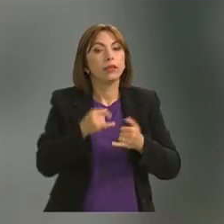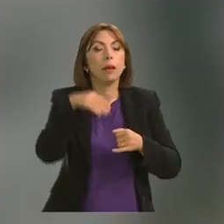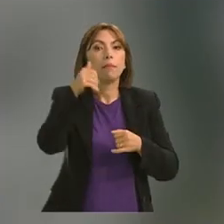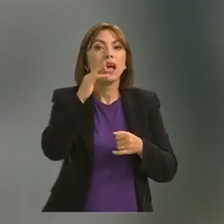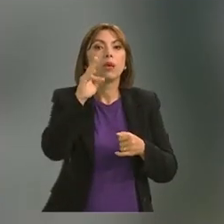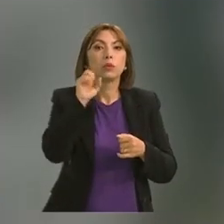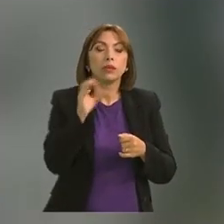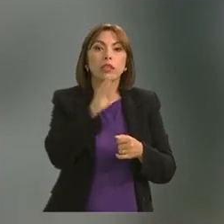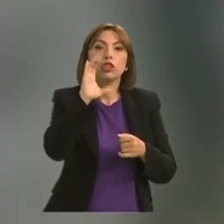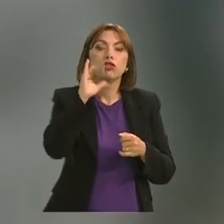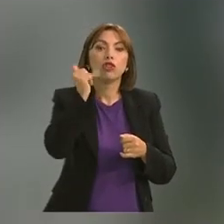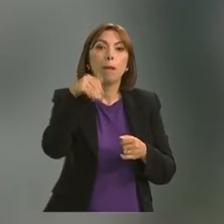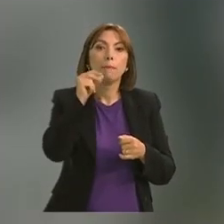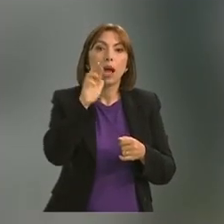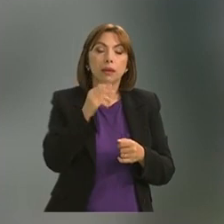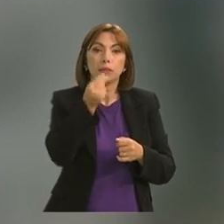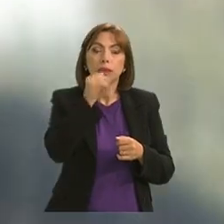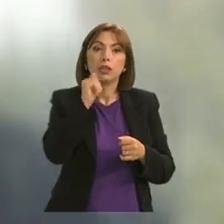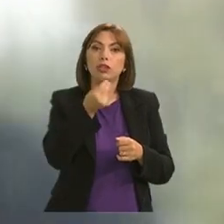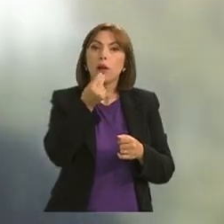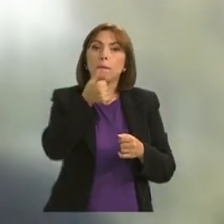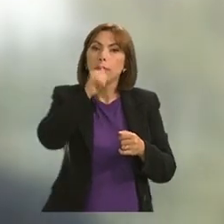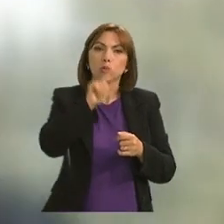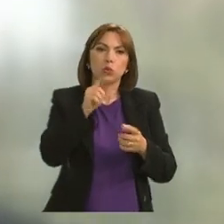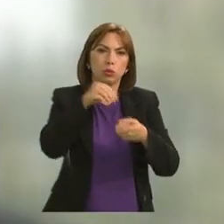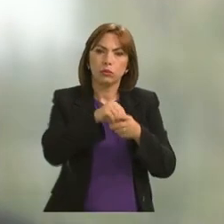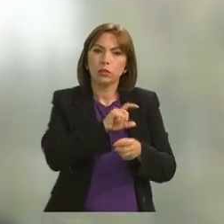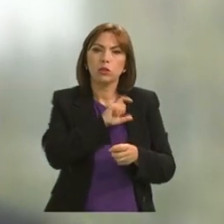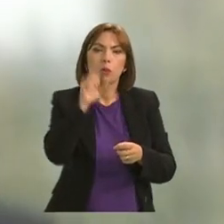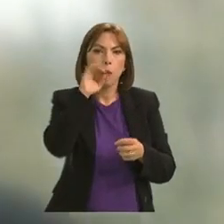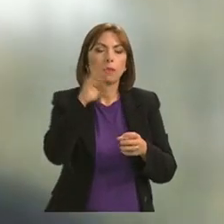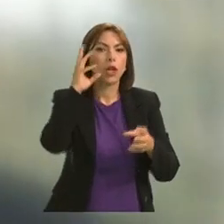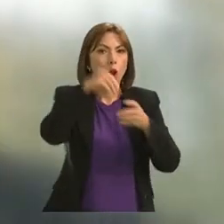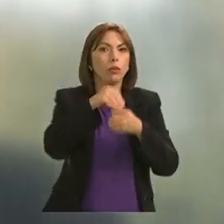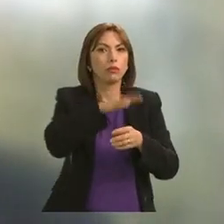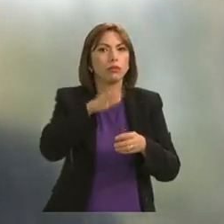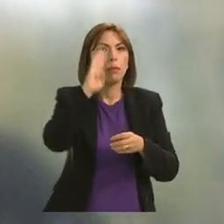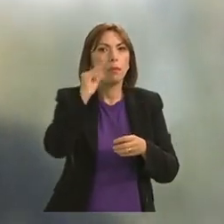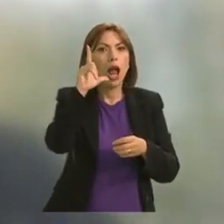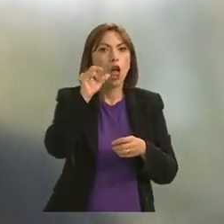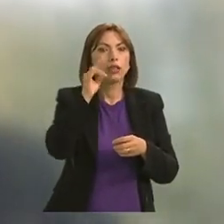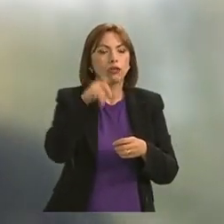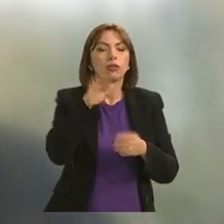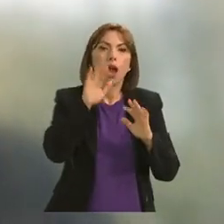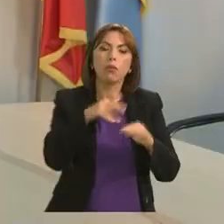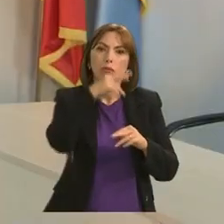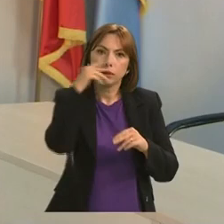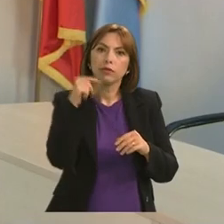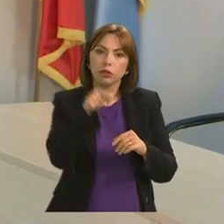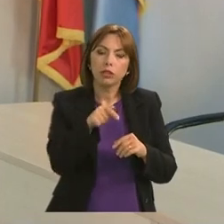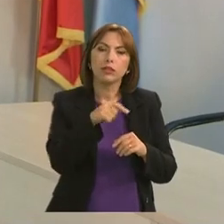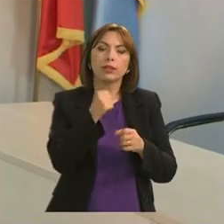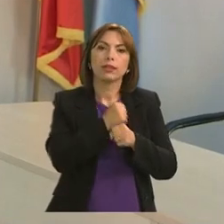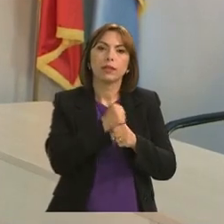Marius Ceampar. Masa și băutura nu sunt incluse. Doar oamenii care locuiesc în Balotești beneficiază de aceste servicii. Din